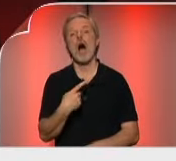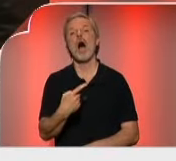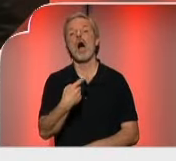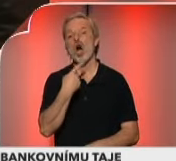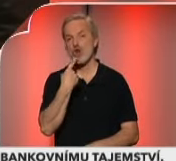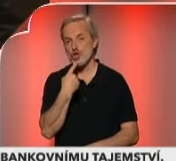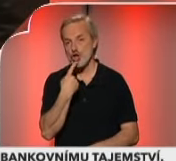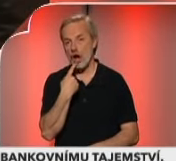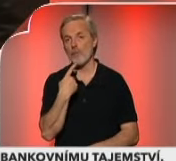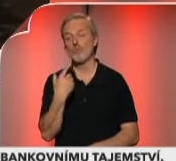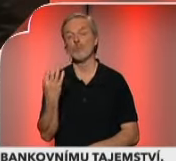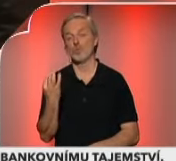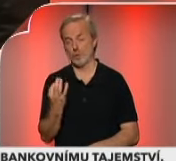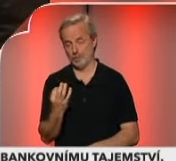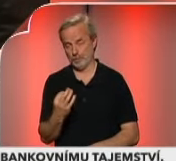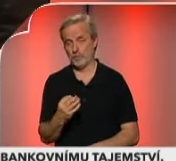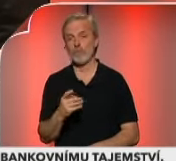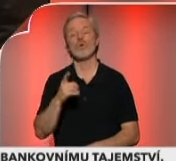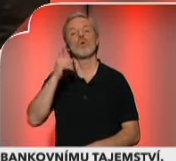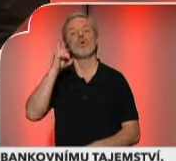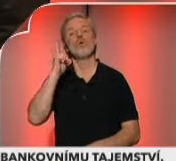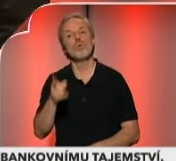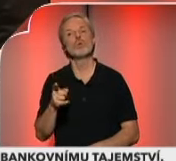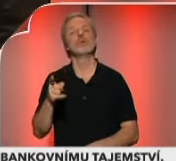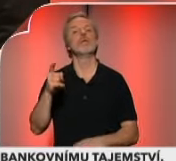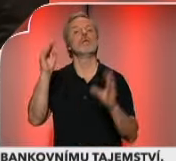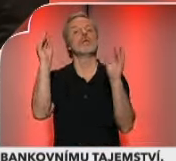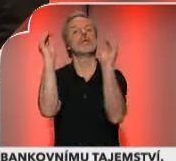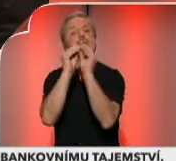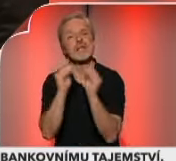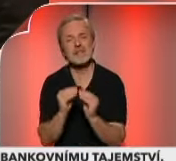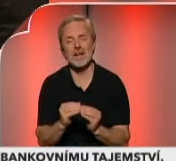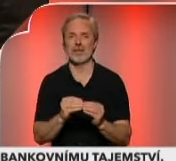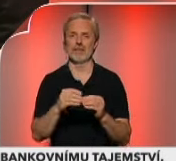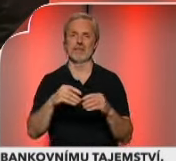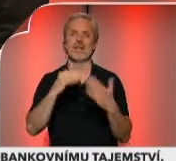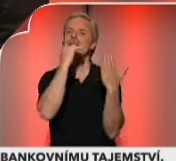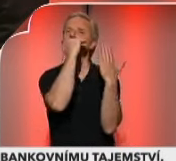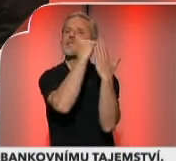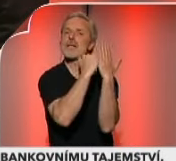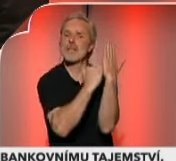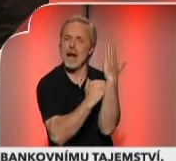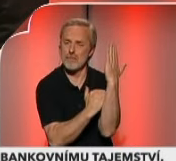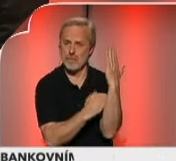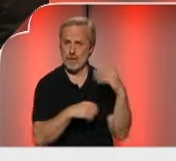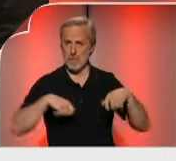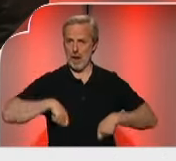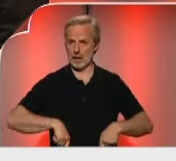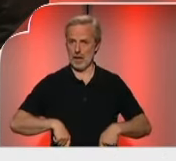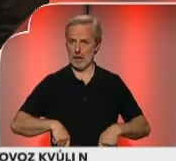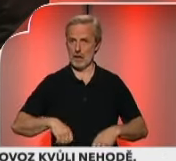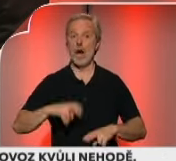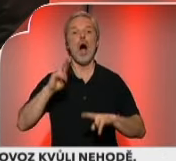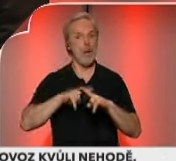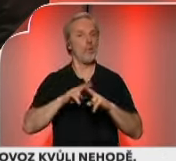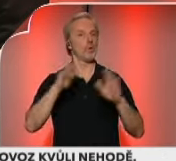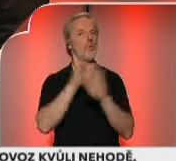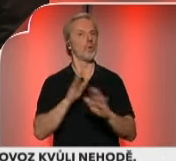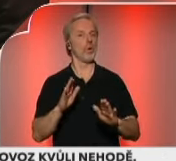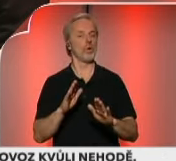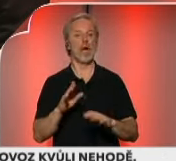říkám to že pojmenujme konkrétní faru která se má vrátit a to v tom návrhu není A když to tam bude tak